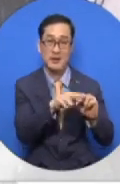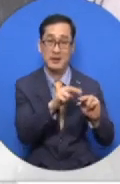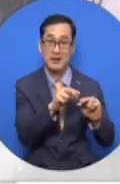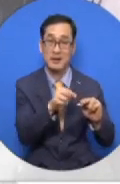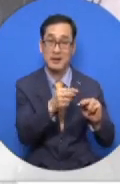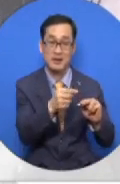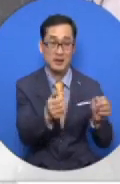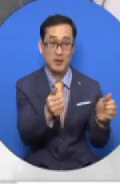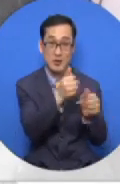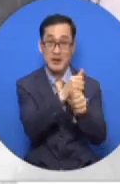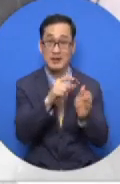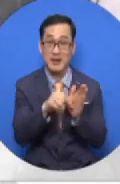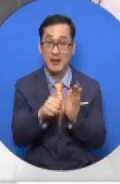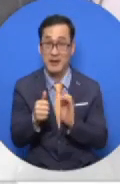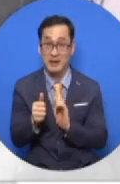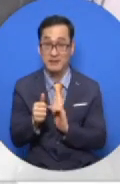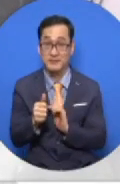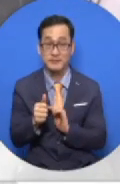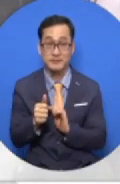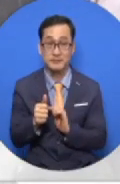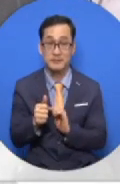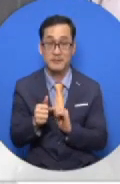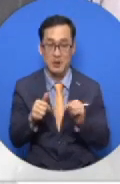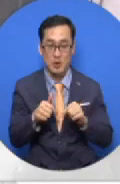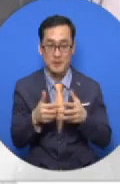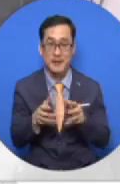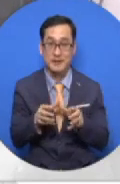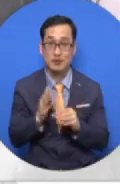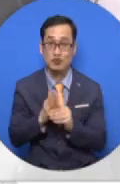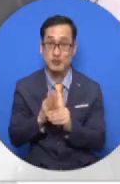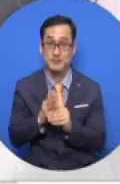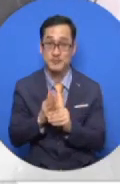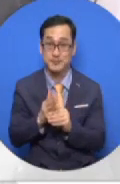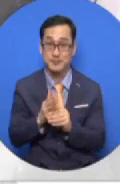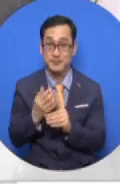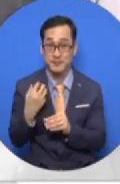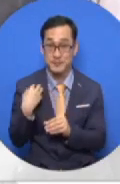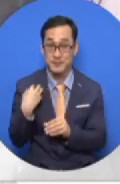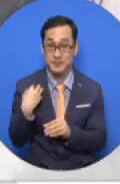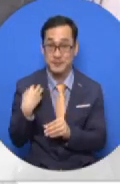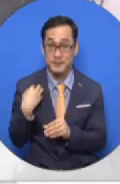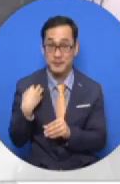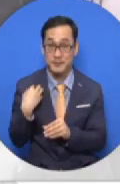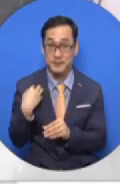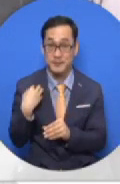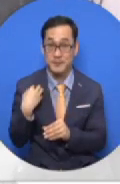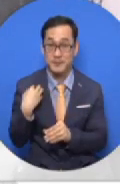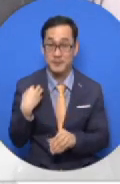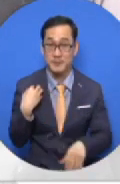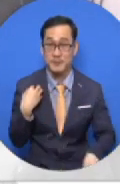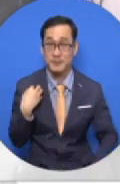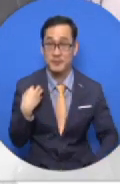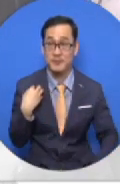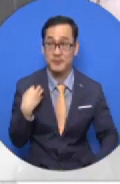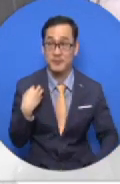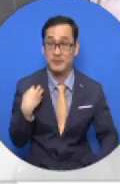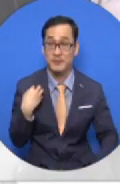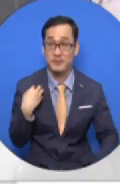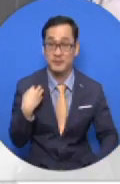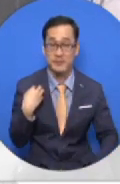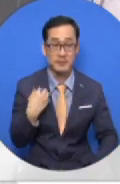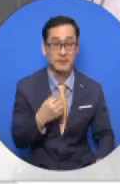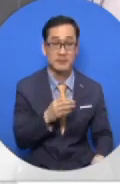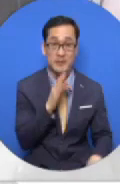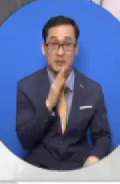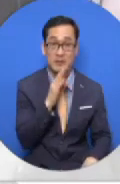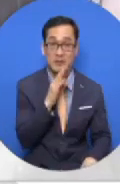위원장 교체를 하게 되는데 당연히 교섭단체 중심으로 하게 되는 것이고 지금은 교섭단체가 아닌 6석의 정의당에게 위원장을 줄 하등의 이유가 없는 거예요. 아